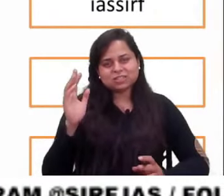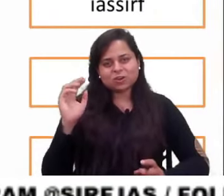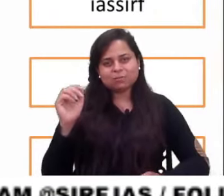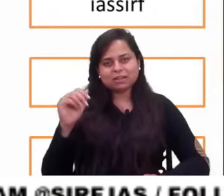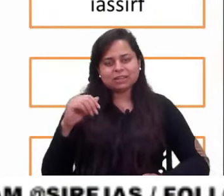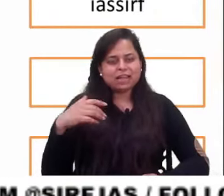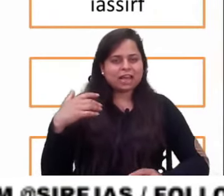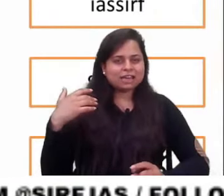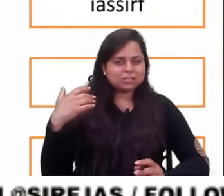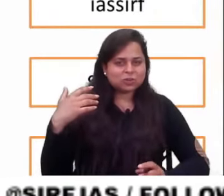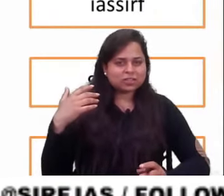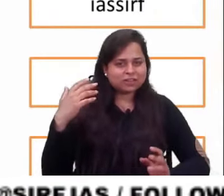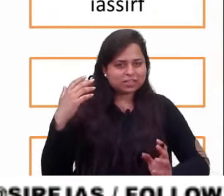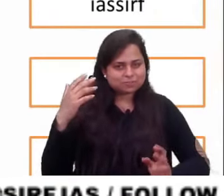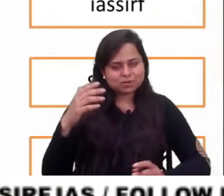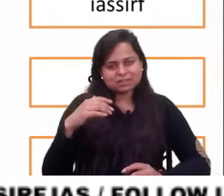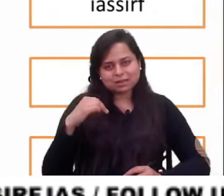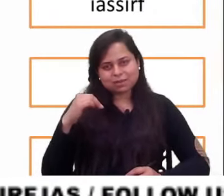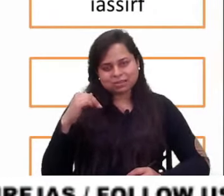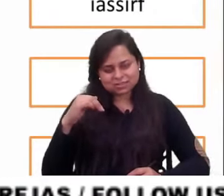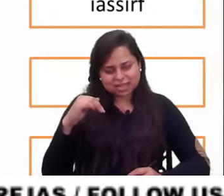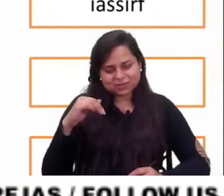सब्सक्राइब बटन